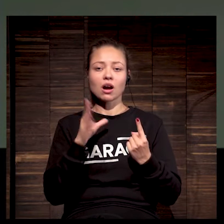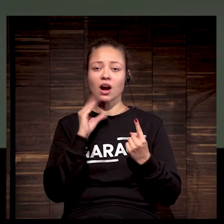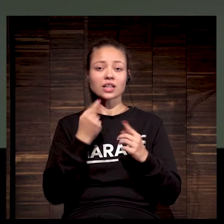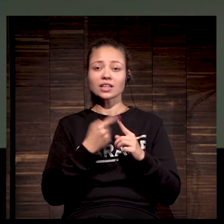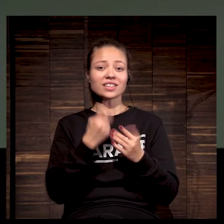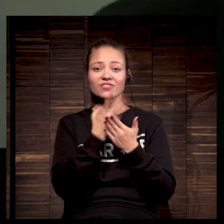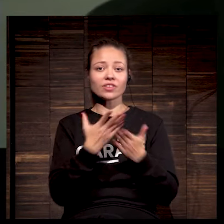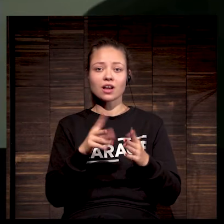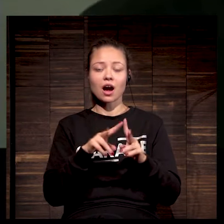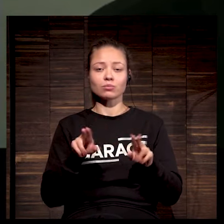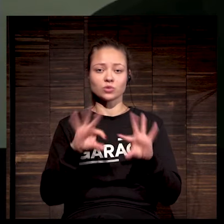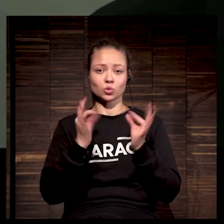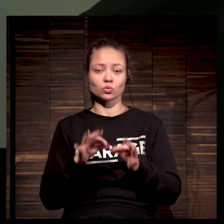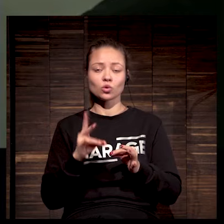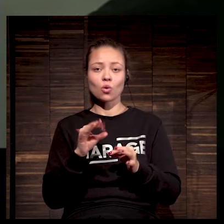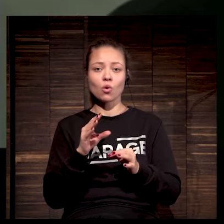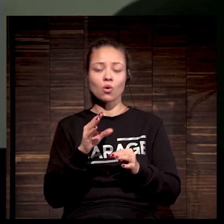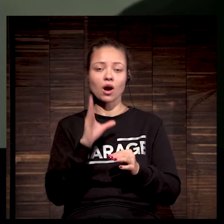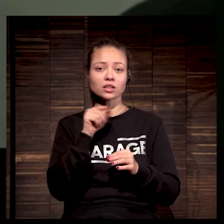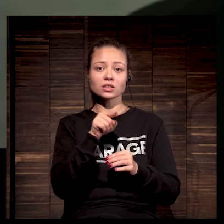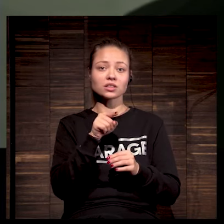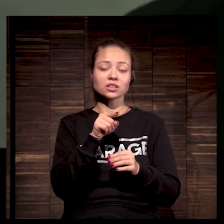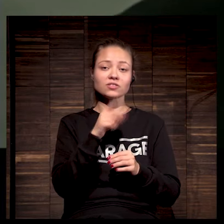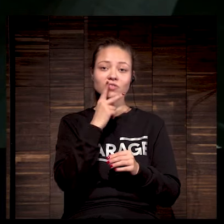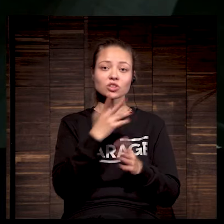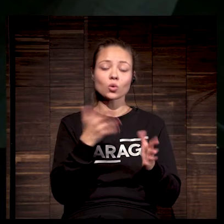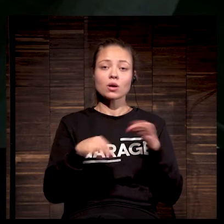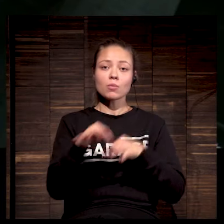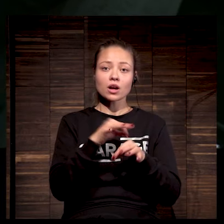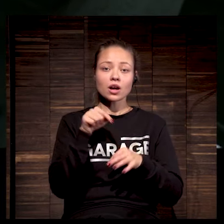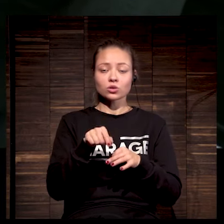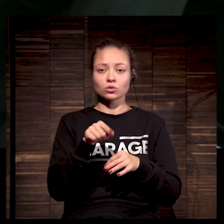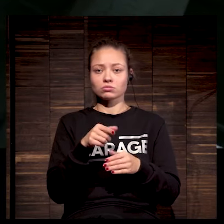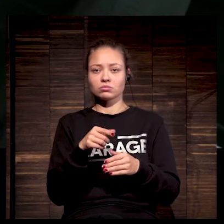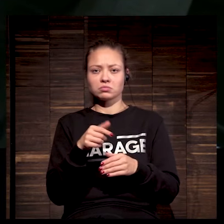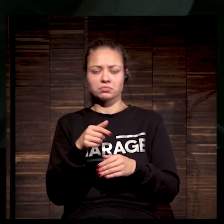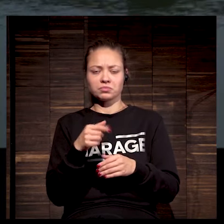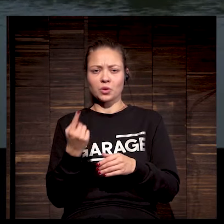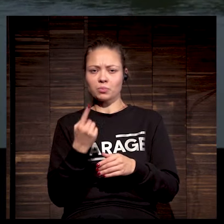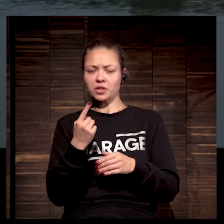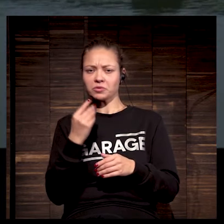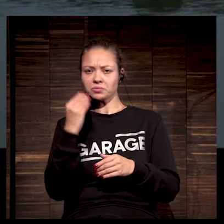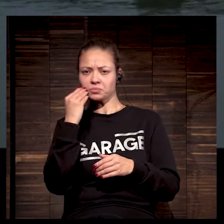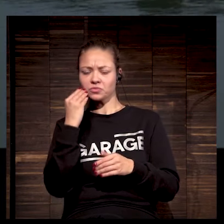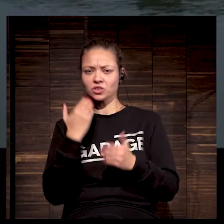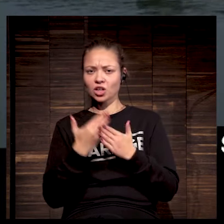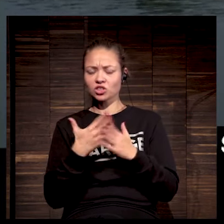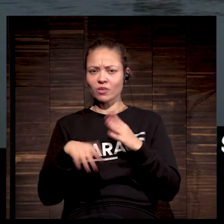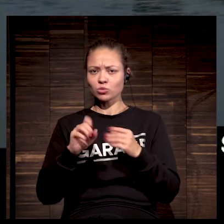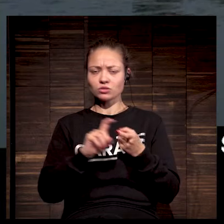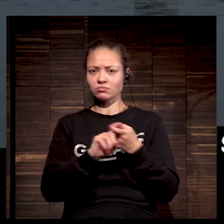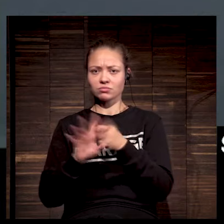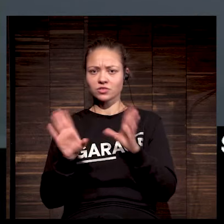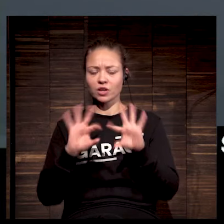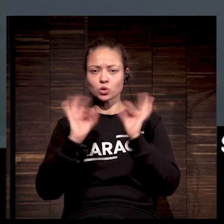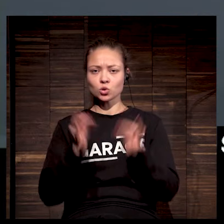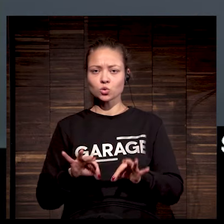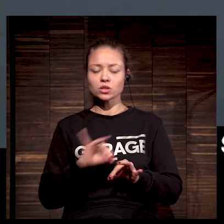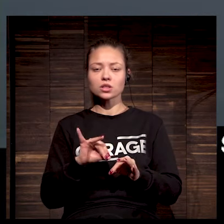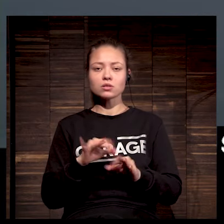искусство когда-то не не видишь какой то проект неясно который дует на первый взгляд вообще бы не стал ассоциироваться искусства и